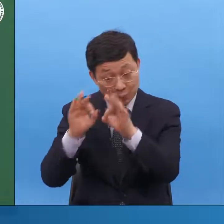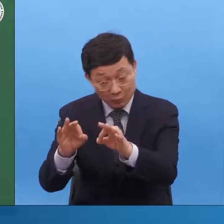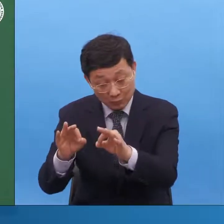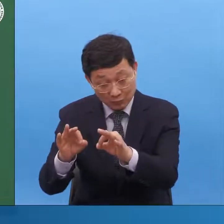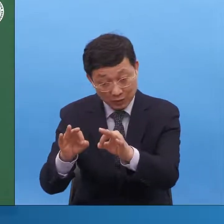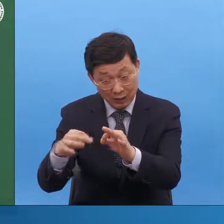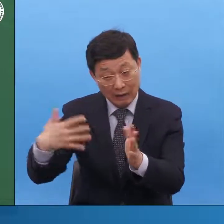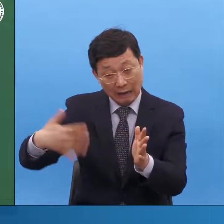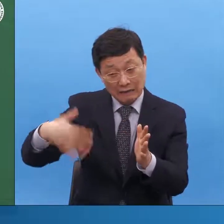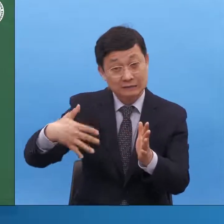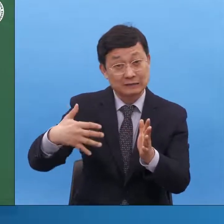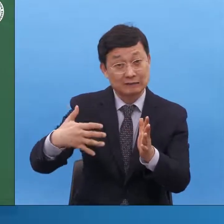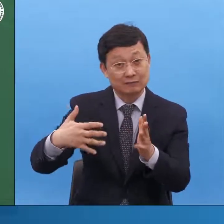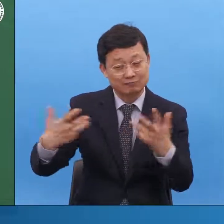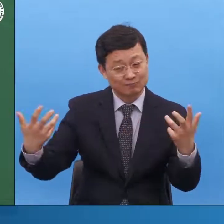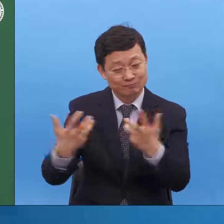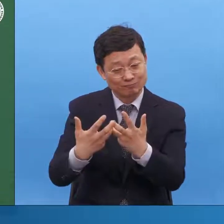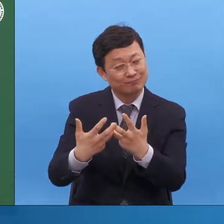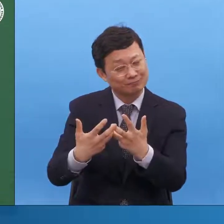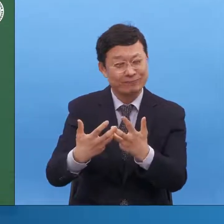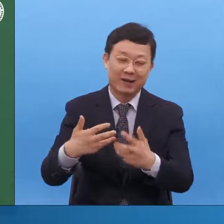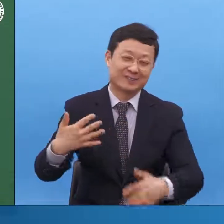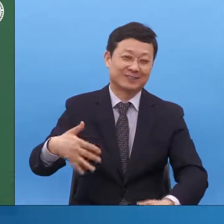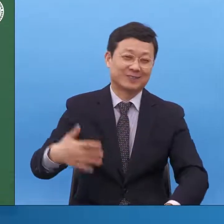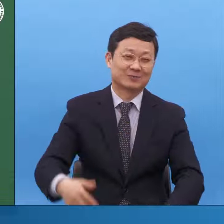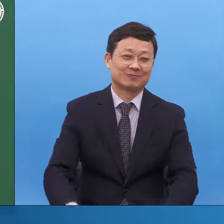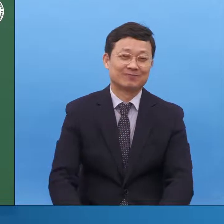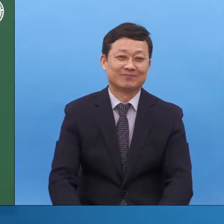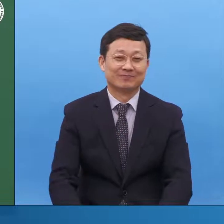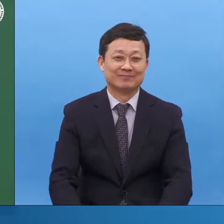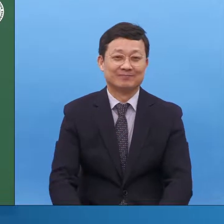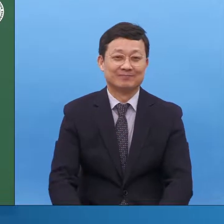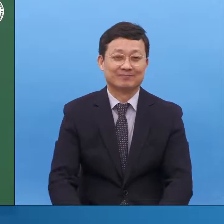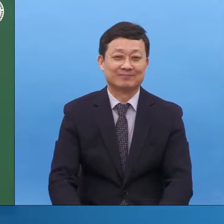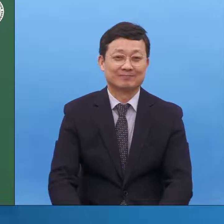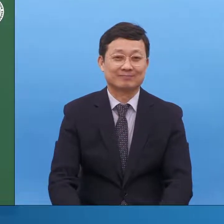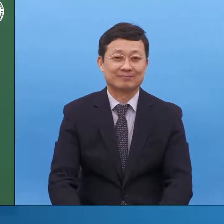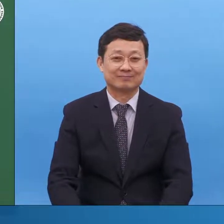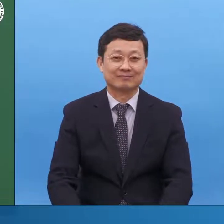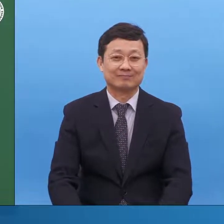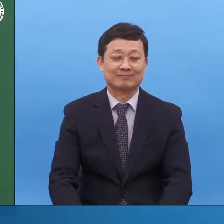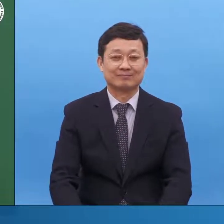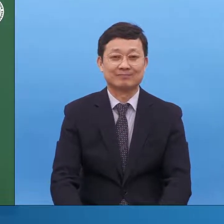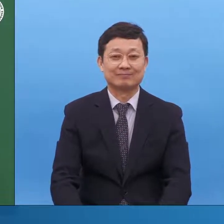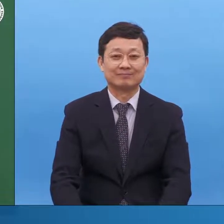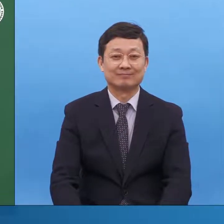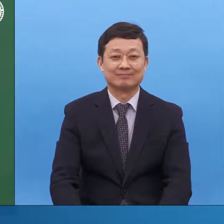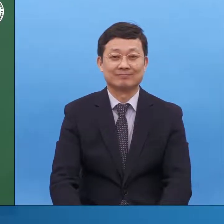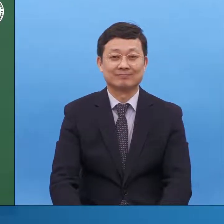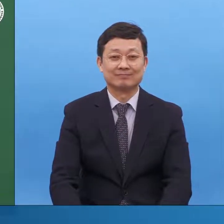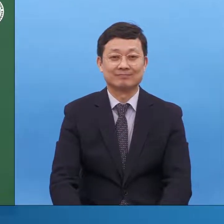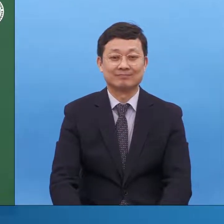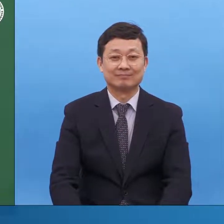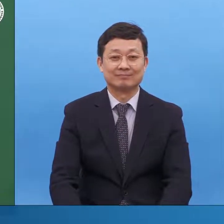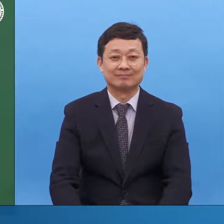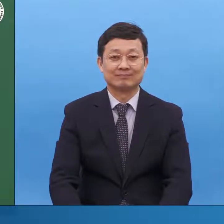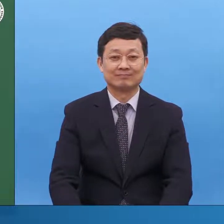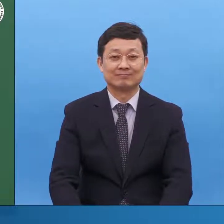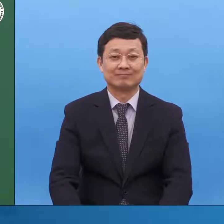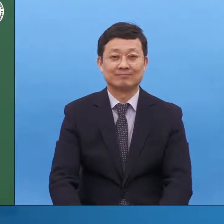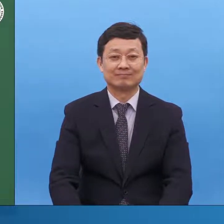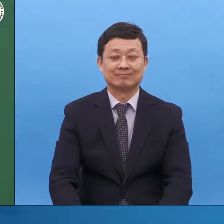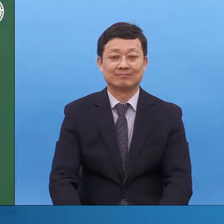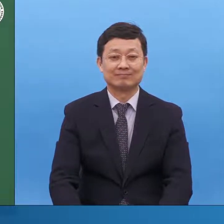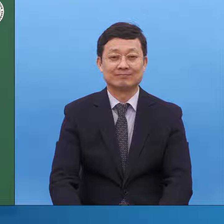that pandemic, and so they're not gathering as much. 일부러 여러분들이 핵심이나 이런 거 할 때는 챙기셔야 됩니다. 이 사람들